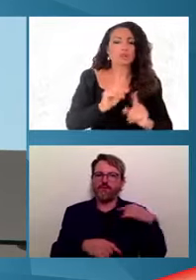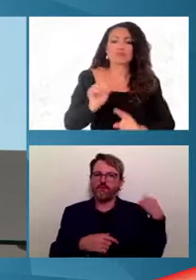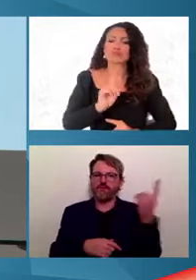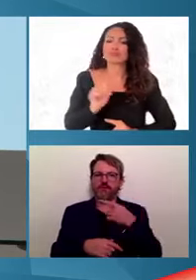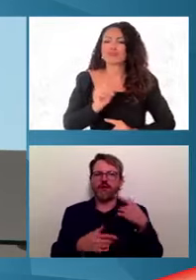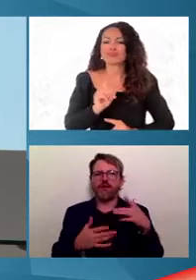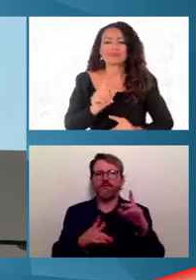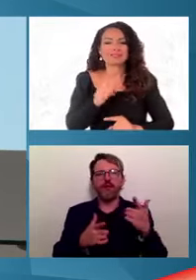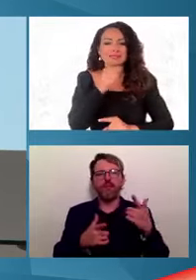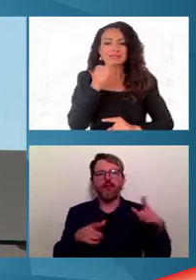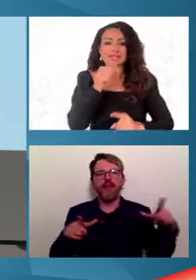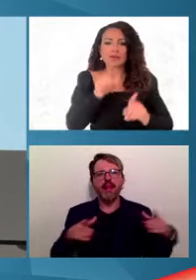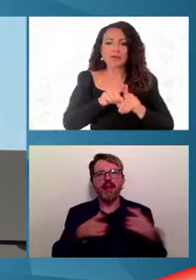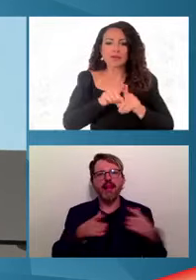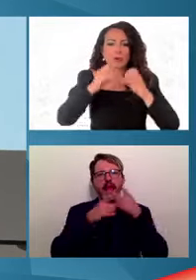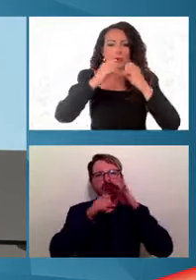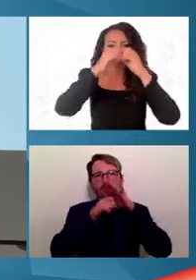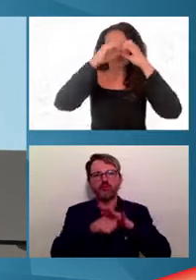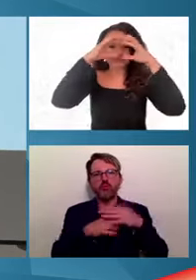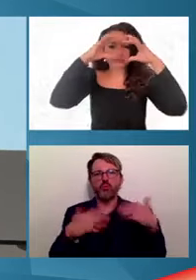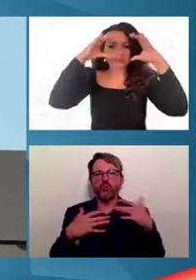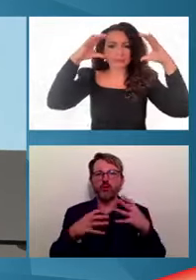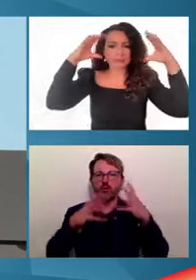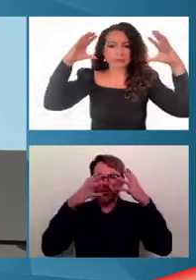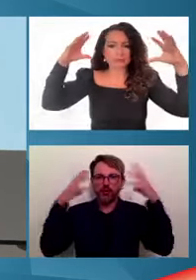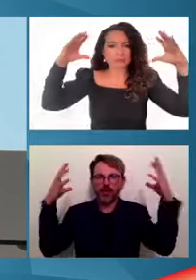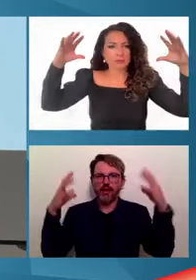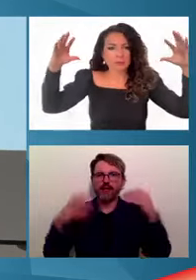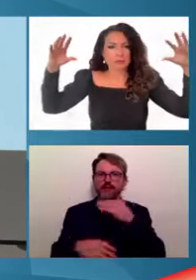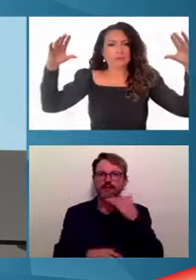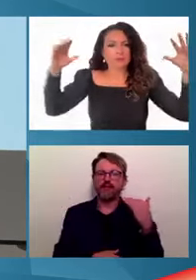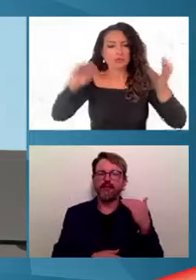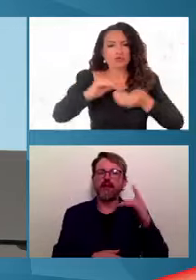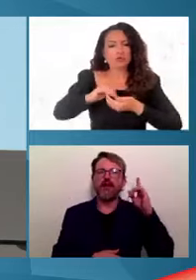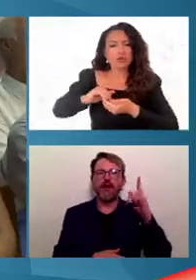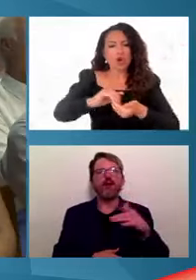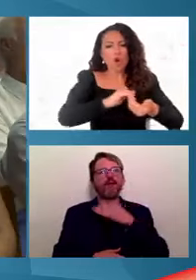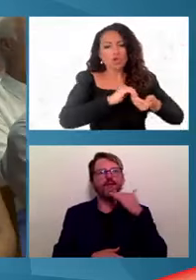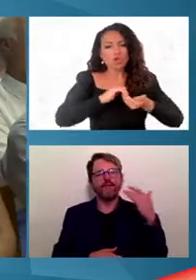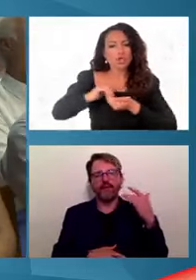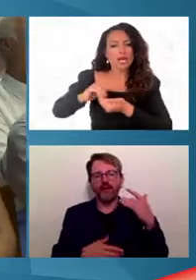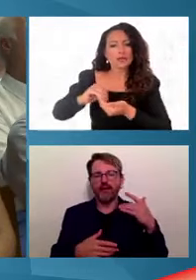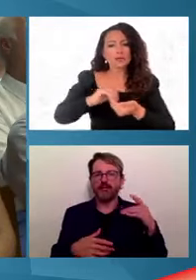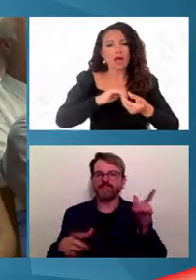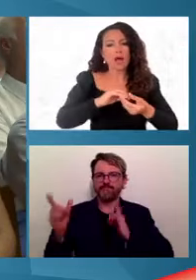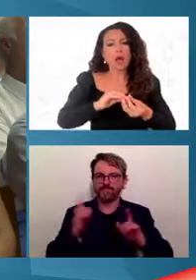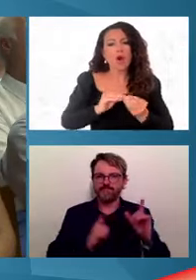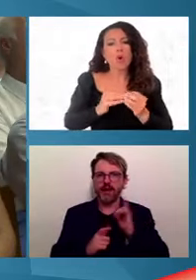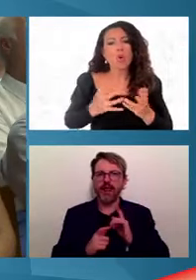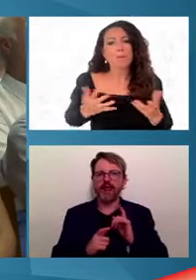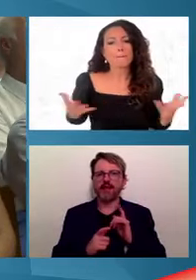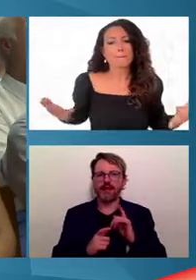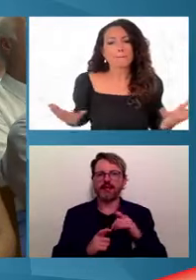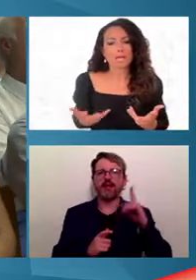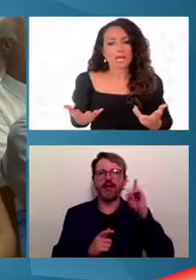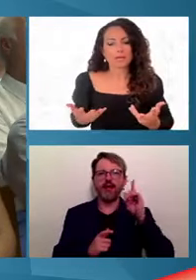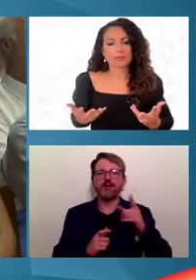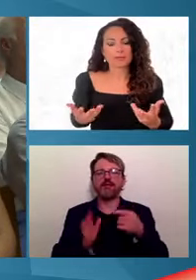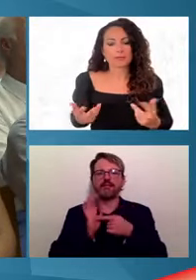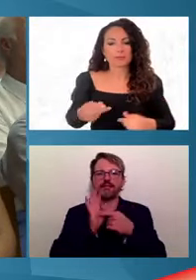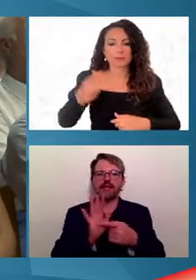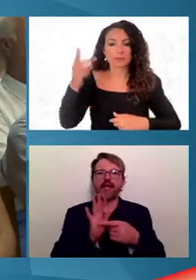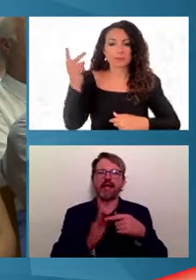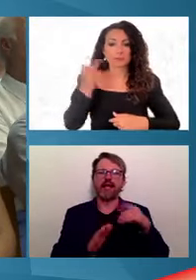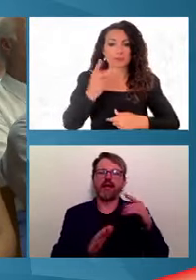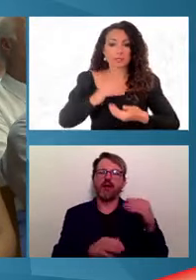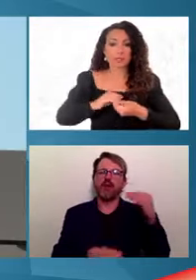gestressten Gesellschaft, in der doch allzu viele inzwischen leiden darunter, das zeigen auch die